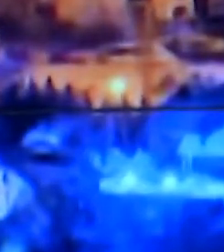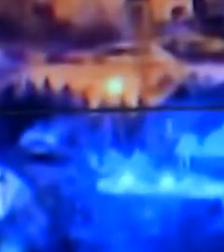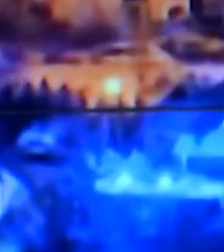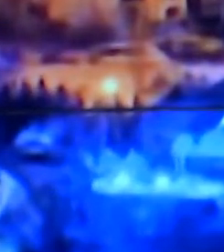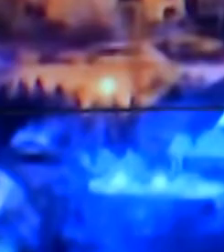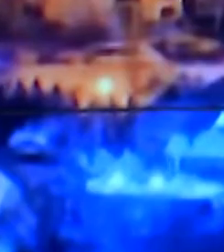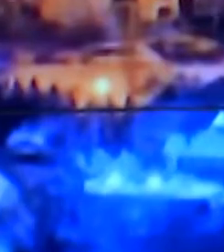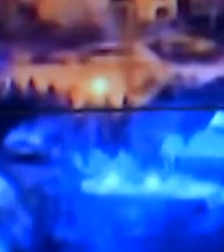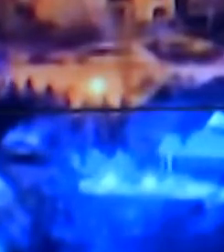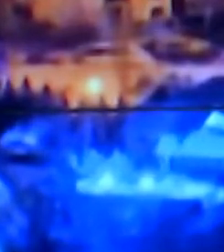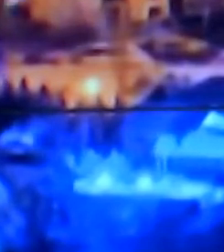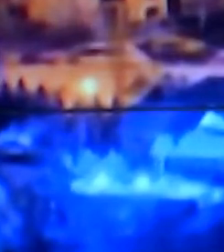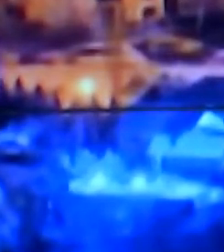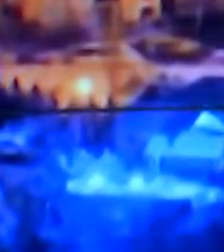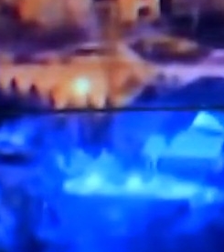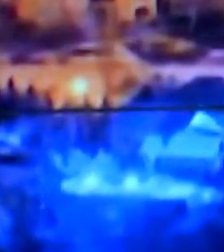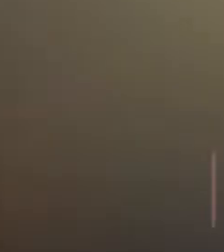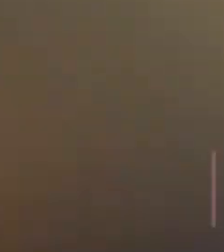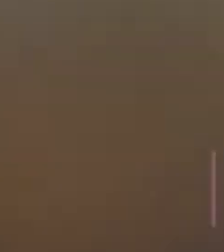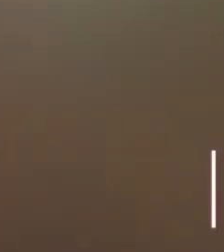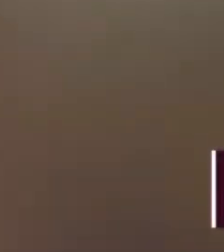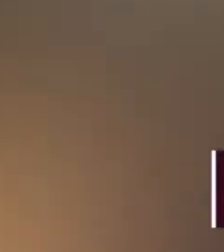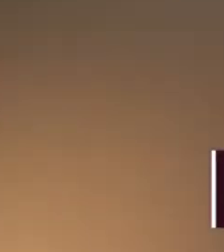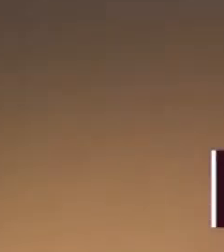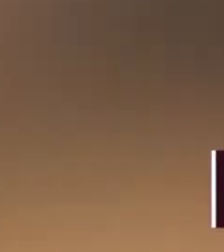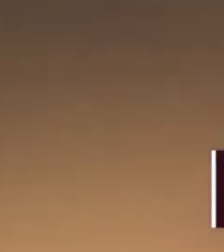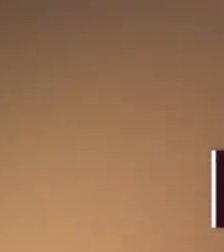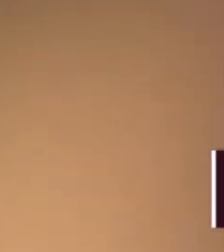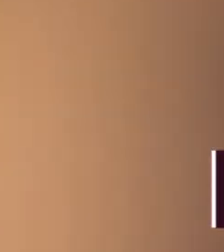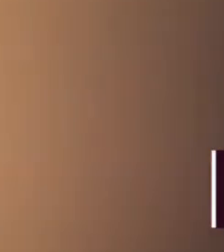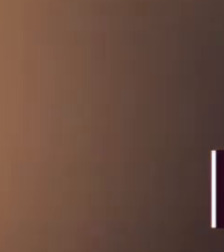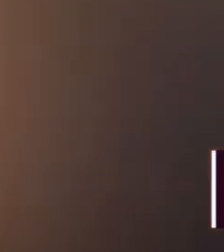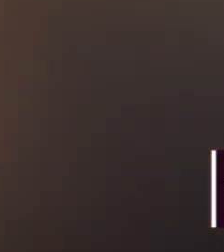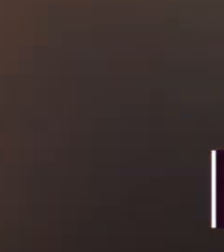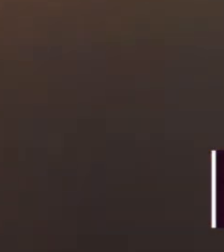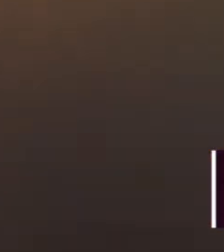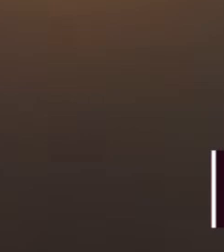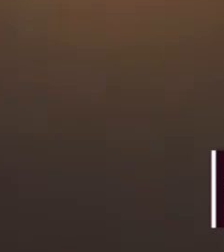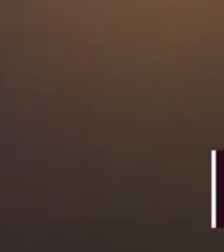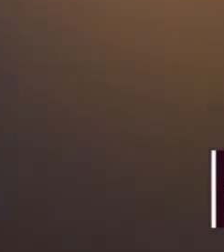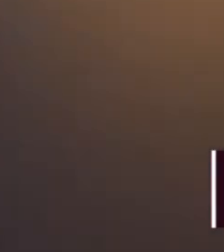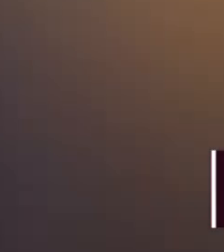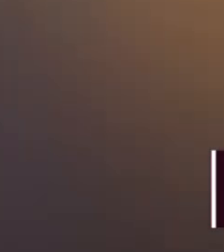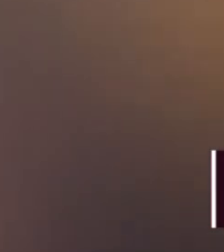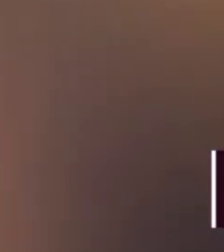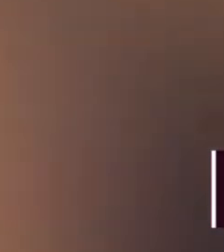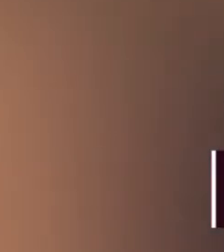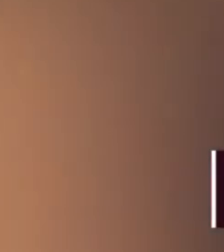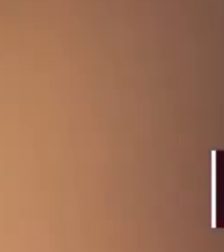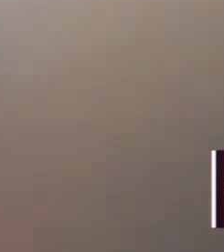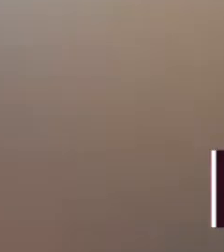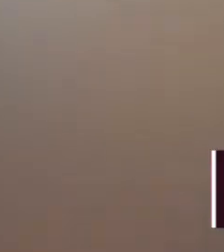Криминальный авторитет Арман Джумагильдиев, более известный как «Дикий Арман», с членами ОПГ похитил 24 мирных жителя во время январских событий. Это